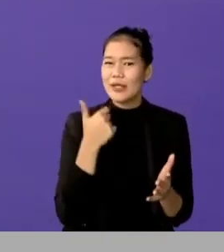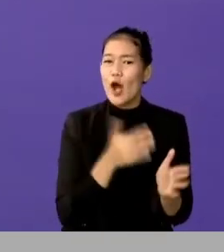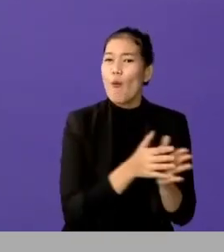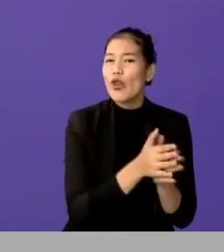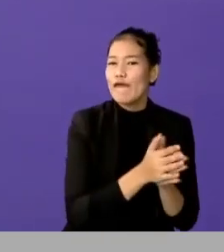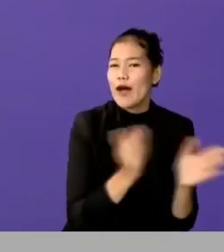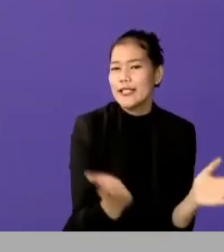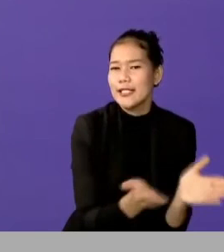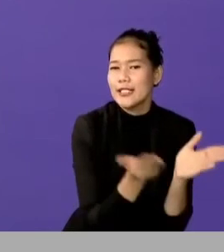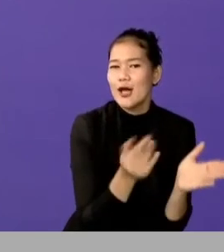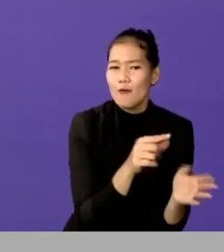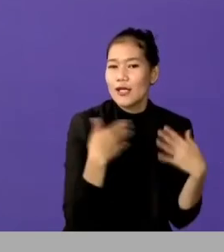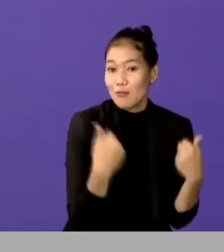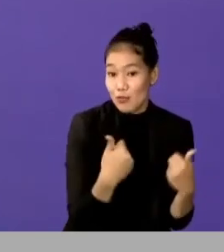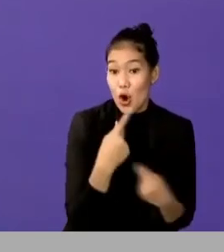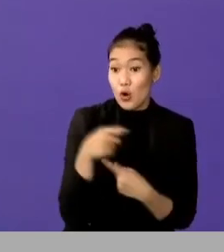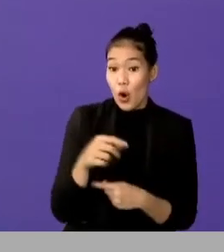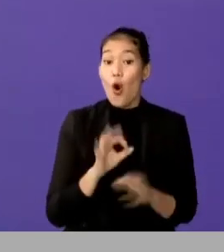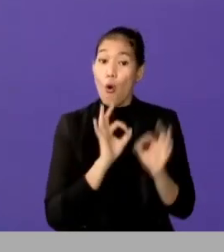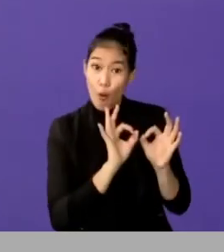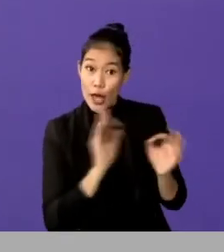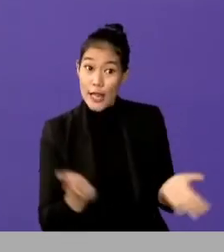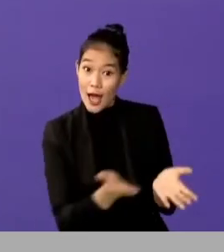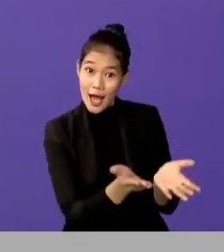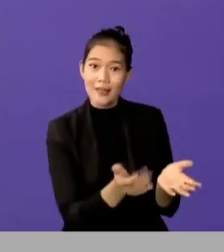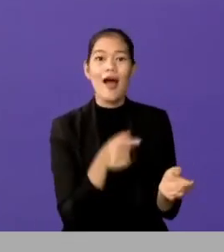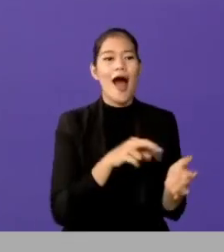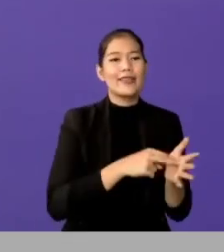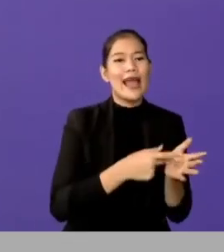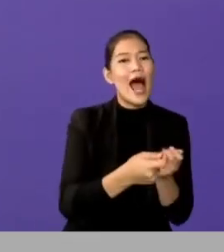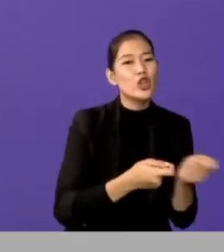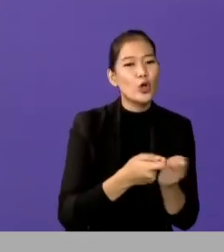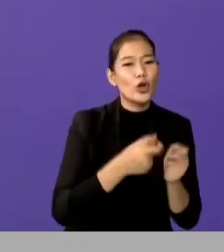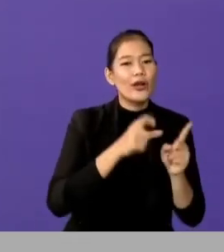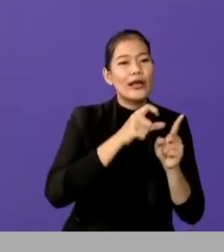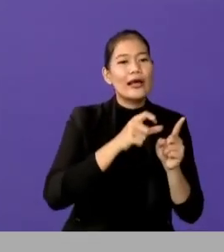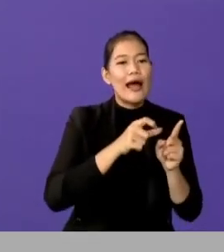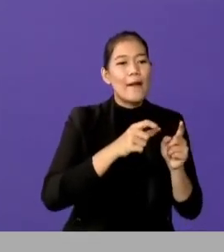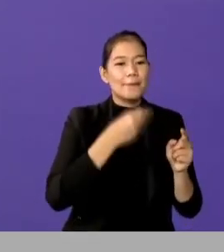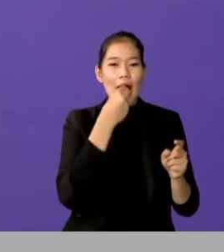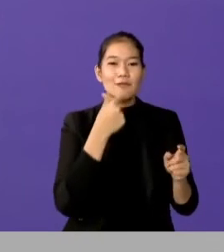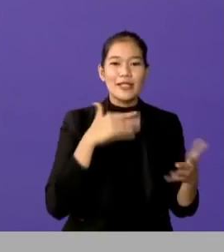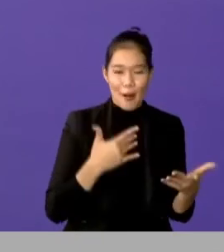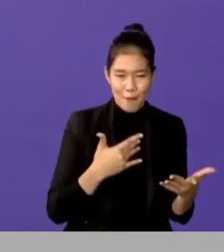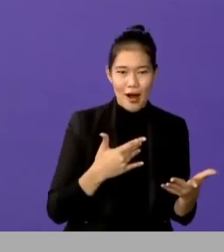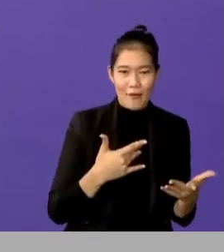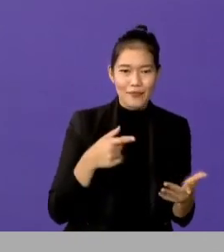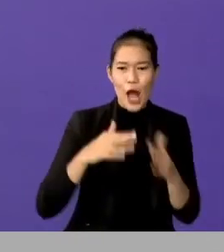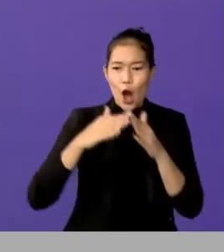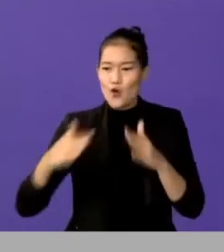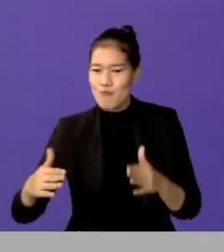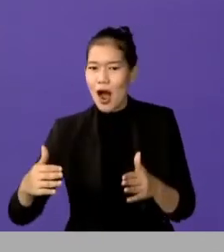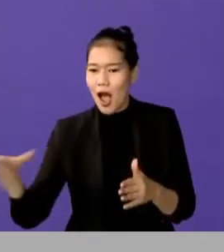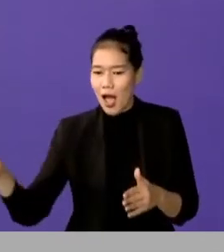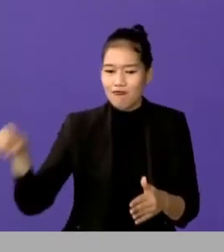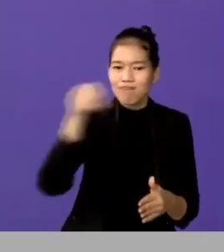kalau ahli gizi mengira memperbolehkan atur dietnya Seperti apa supaya makanan dari rumah juga bisa dibawa sehingga dia merasa ini